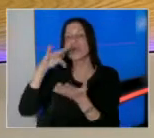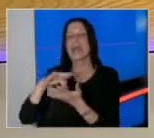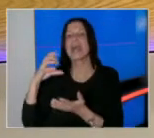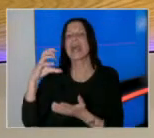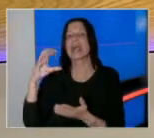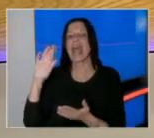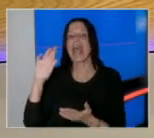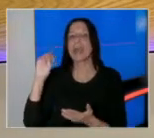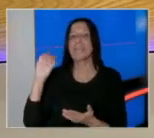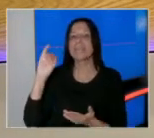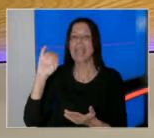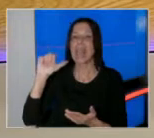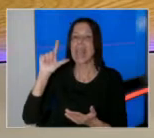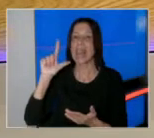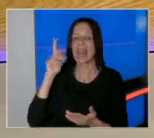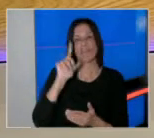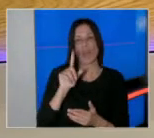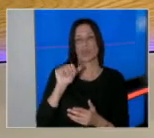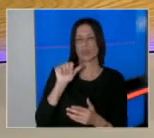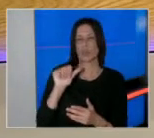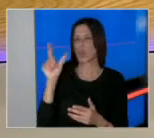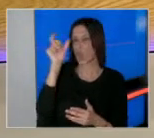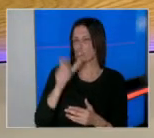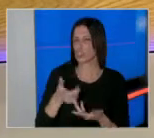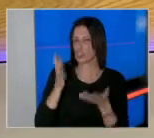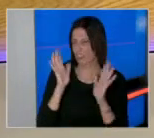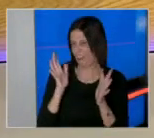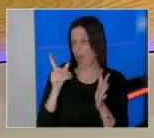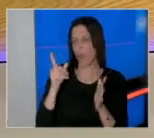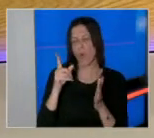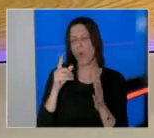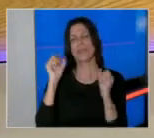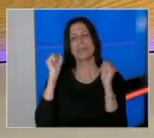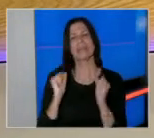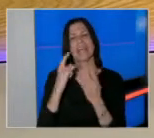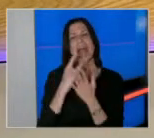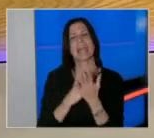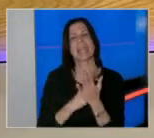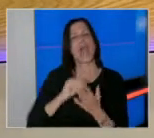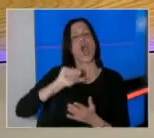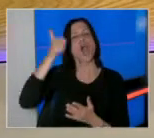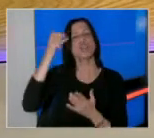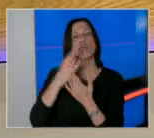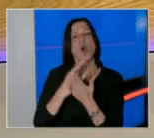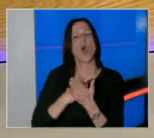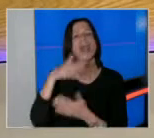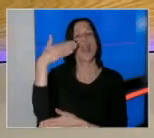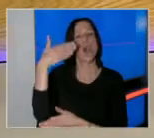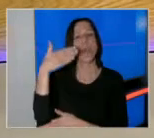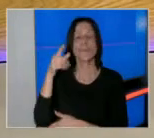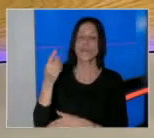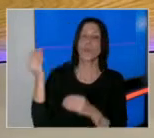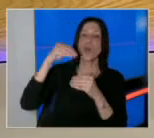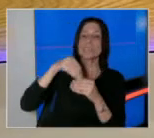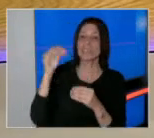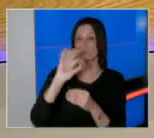בכרמיאל. אבל לוזון הוא לא איש רע, הוא מתבסס על חקיקה ראשית, חוק הלאום, והוא